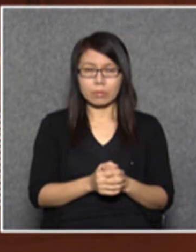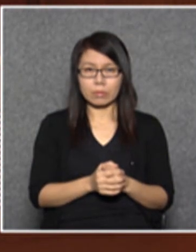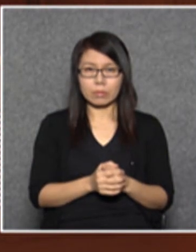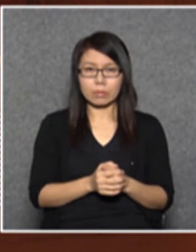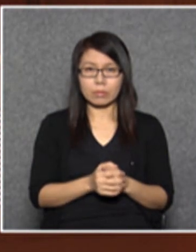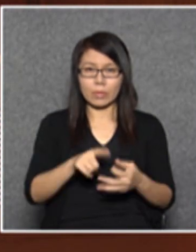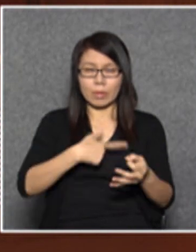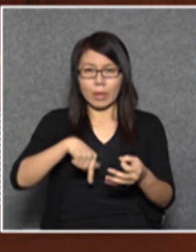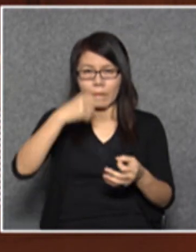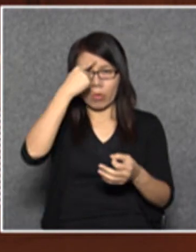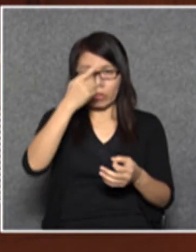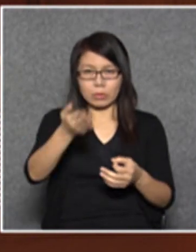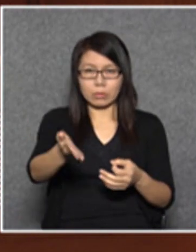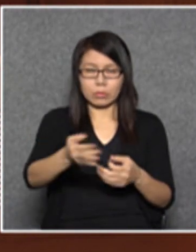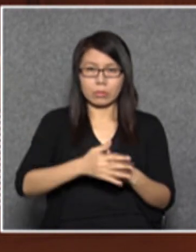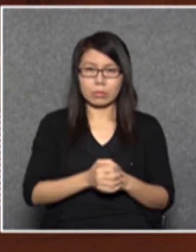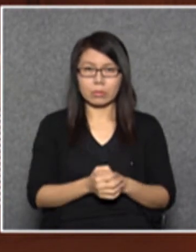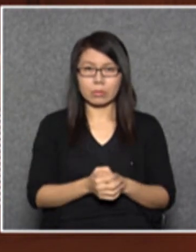梁國雄議員，